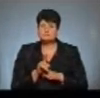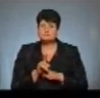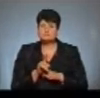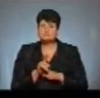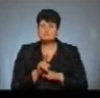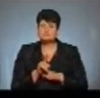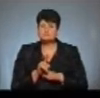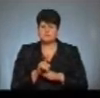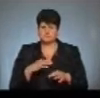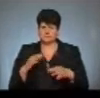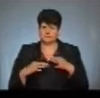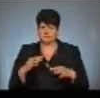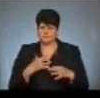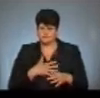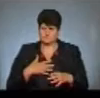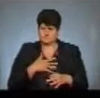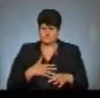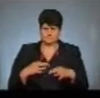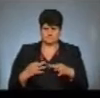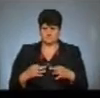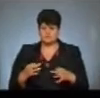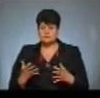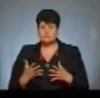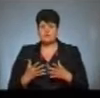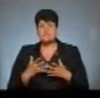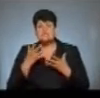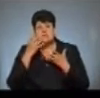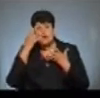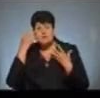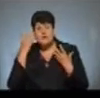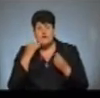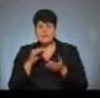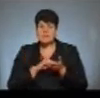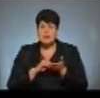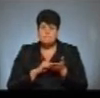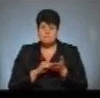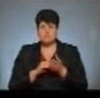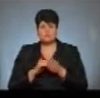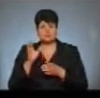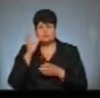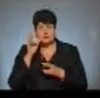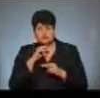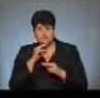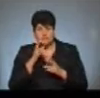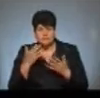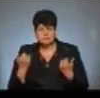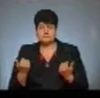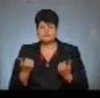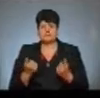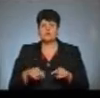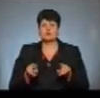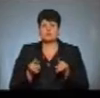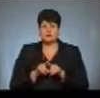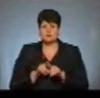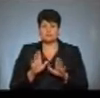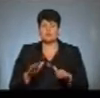через нервозність, через тривожність, через хвилювання, забувають, не пишуть, не зауважують і так далі. Однозначно, що